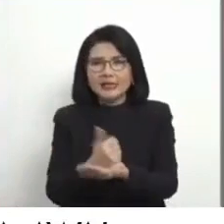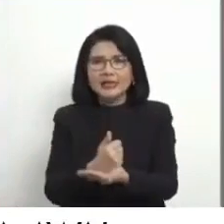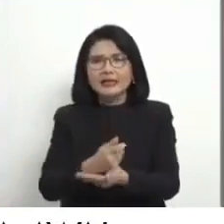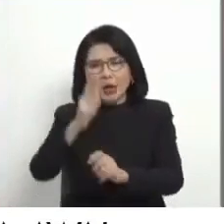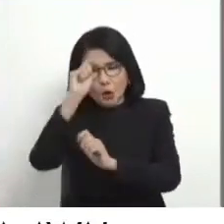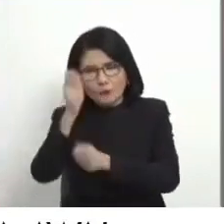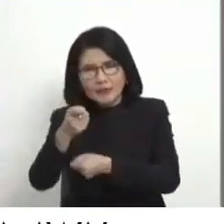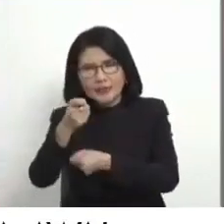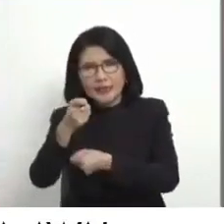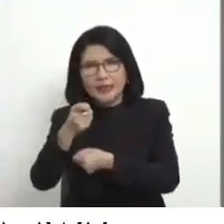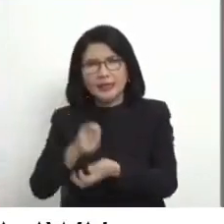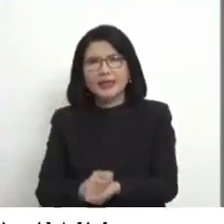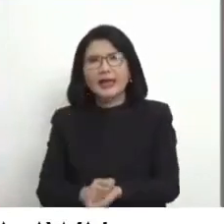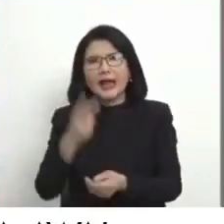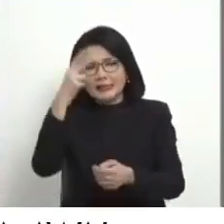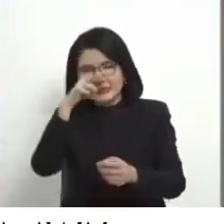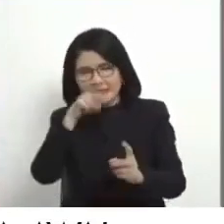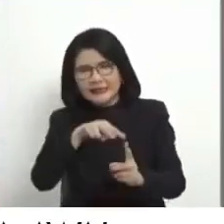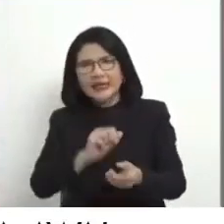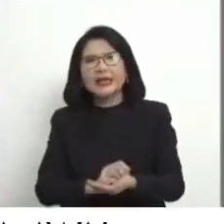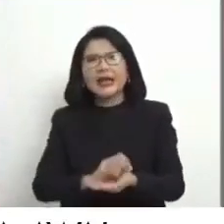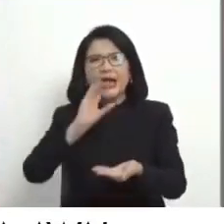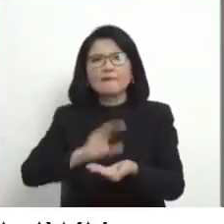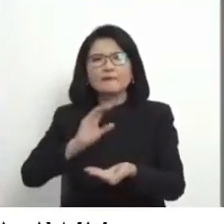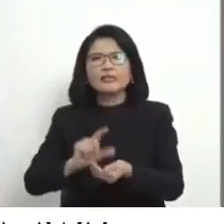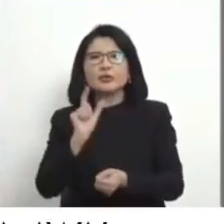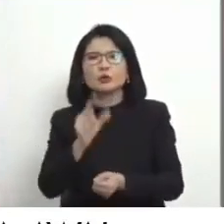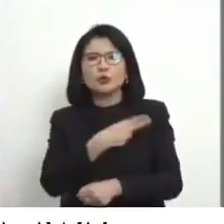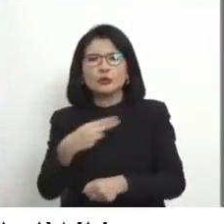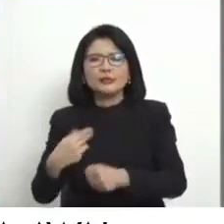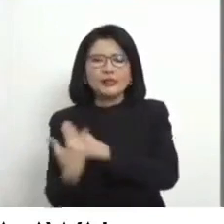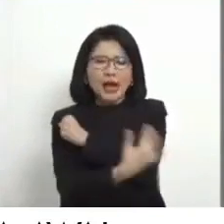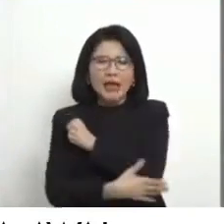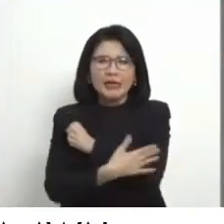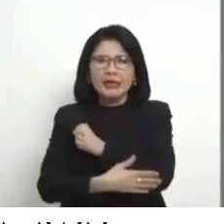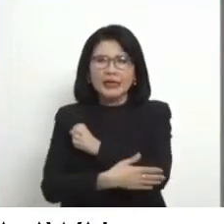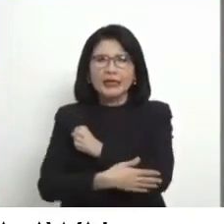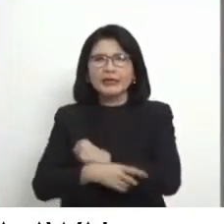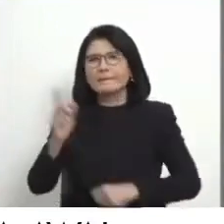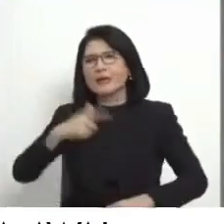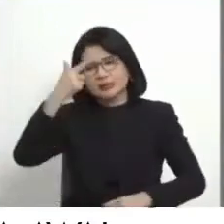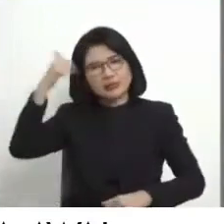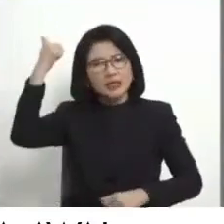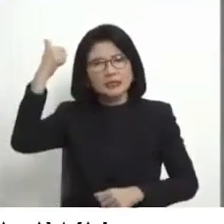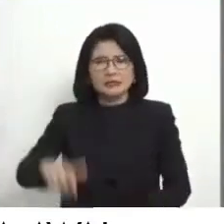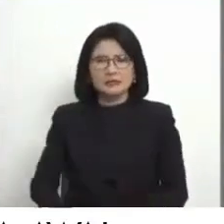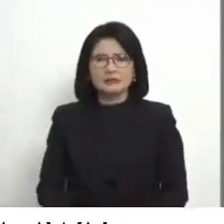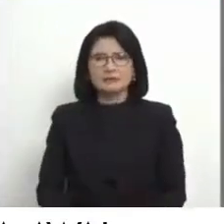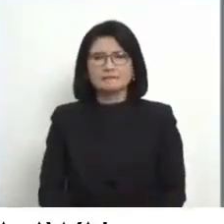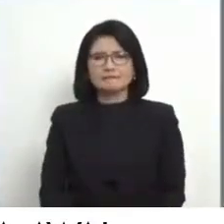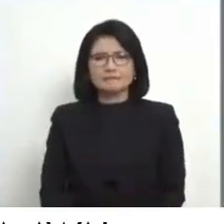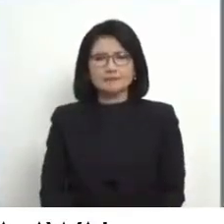kehormatannya pandang ini sebagai investasi untuk Indonesia menjadi negeri yang tercerdaskan terima